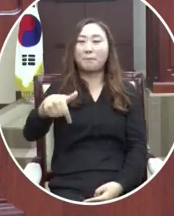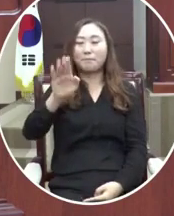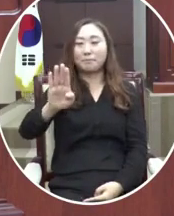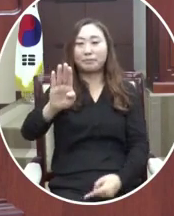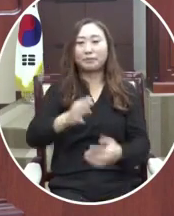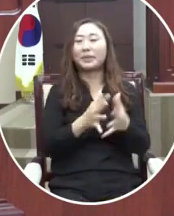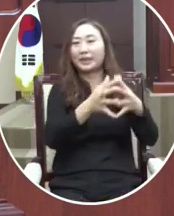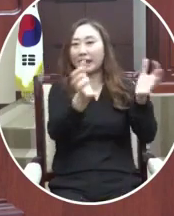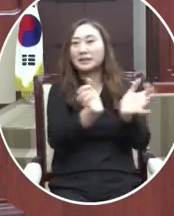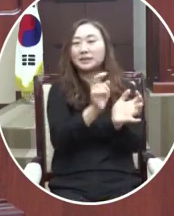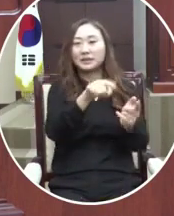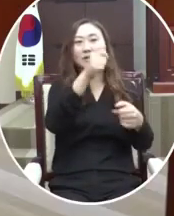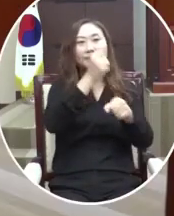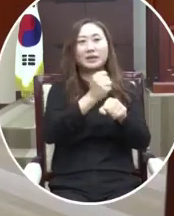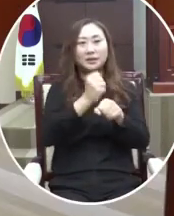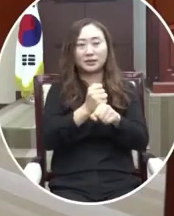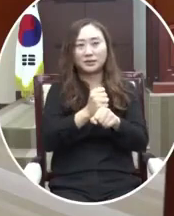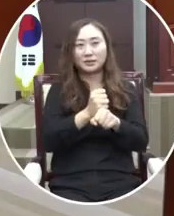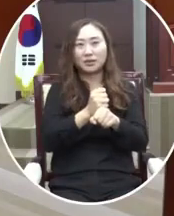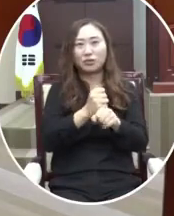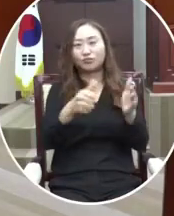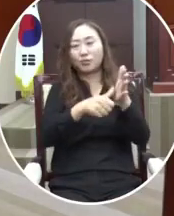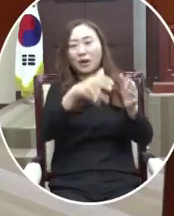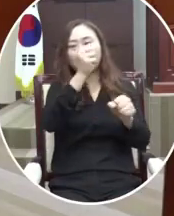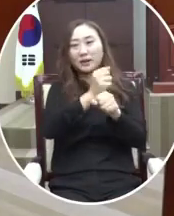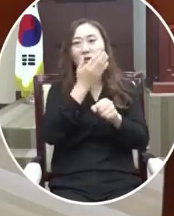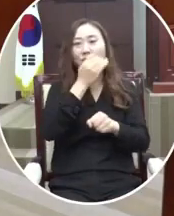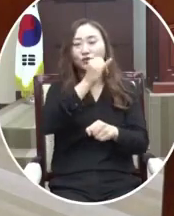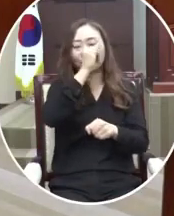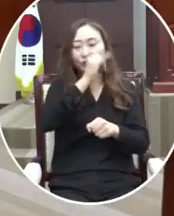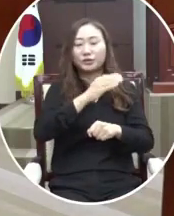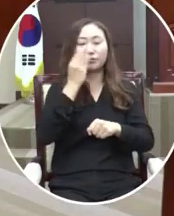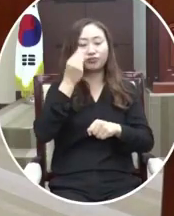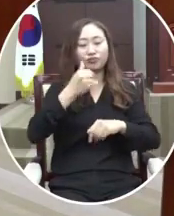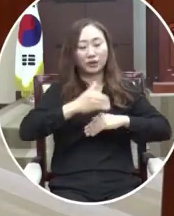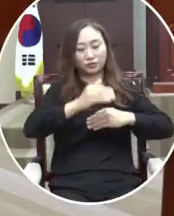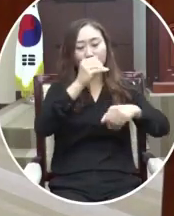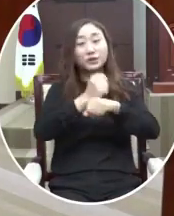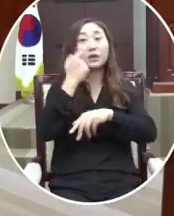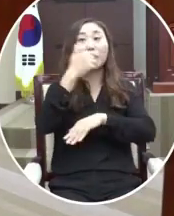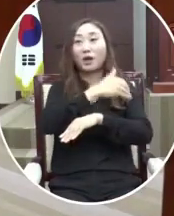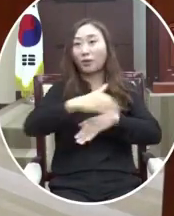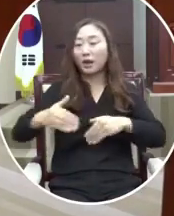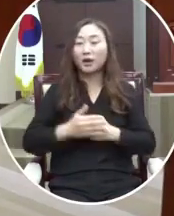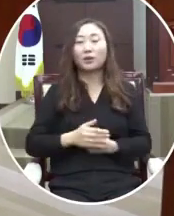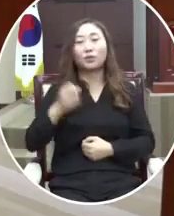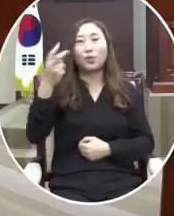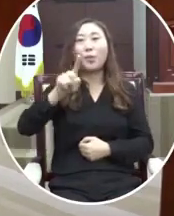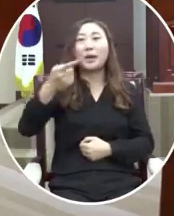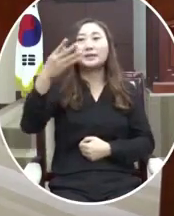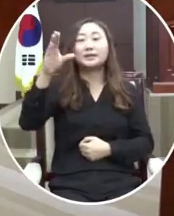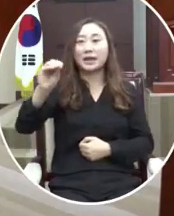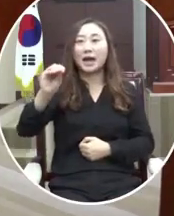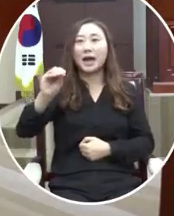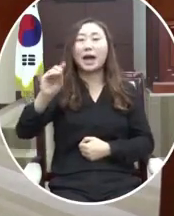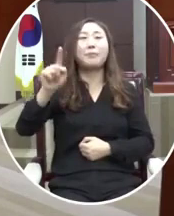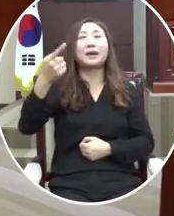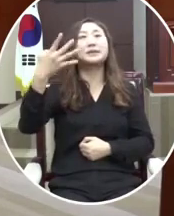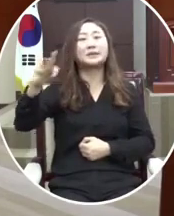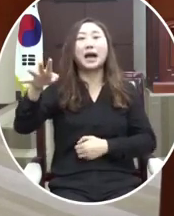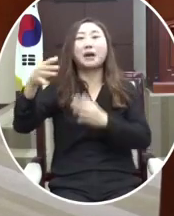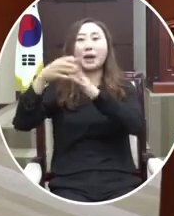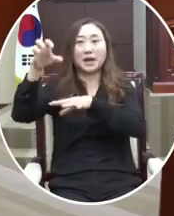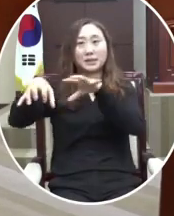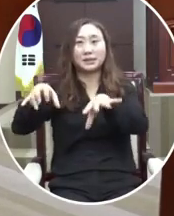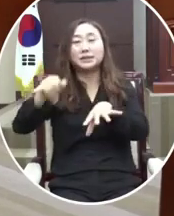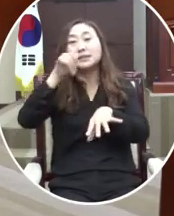명실상부 서울 동북권의 랜드마크가 될 수 있도록 차질없이 추진해 나가겠습니다 백사마을 재개발은 구부